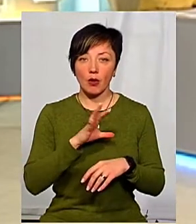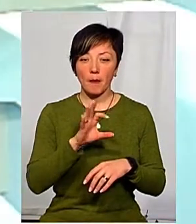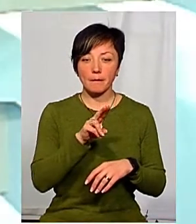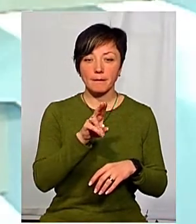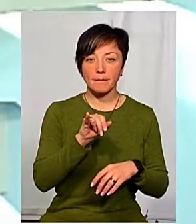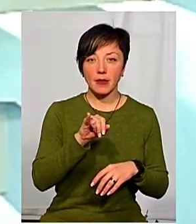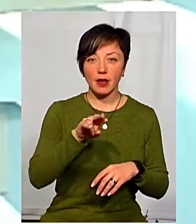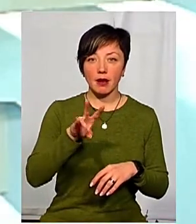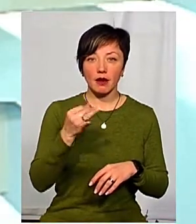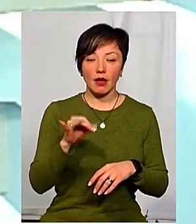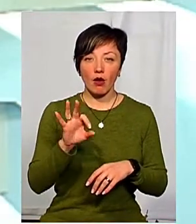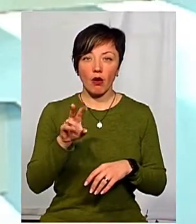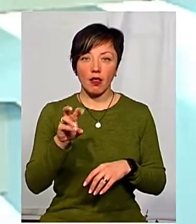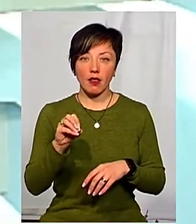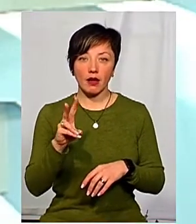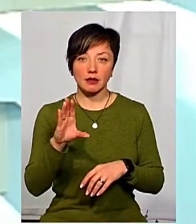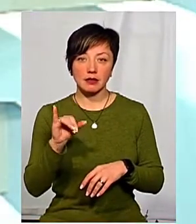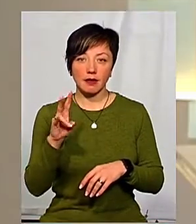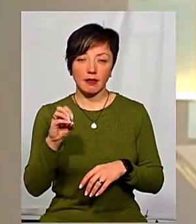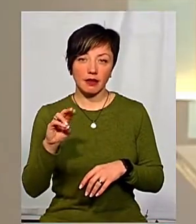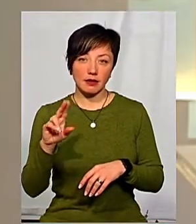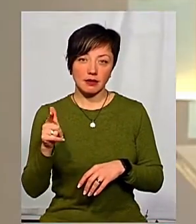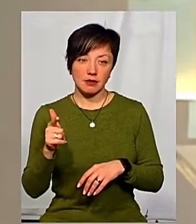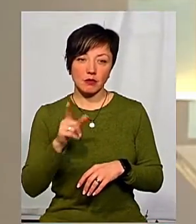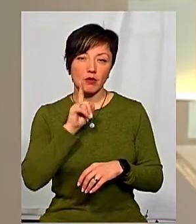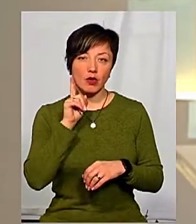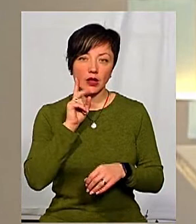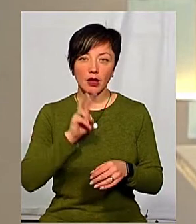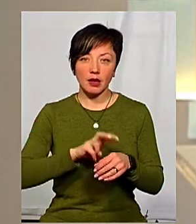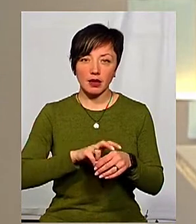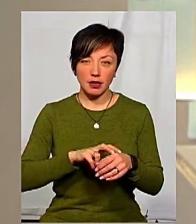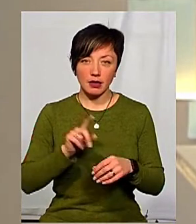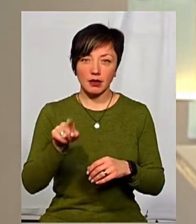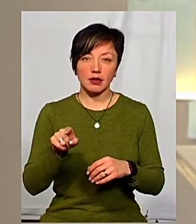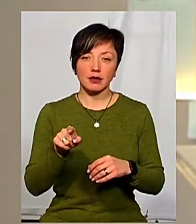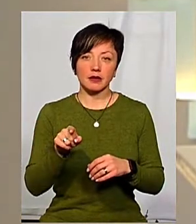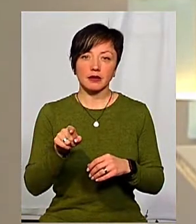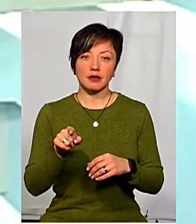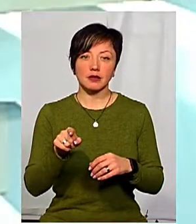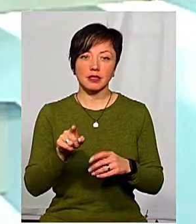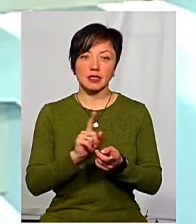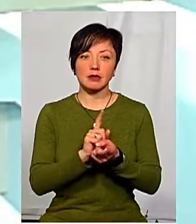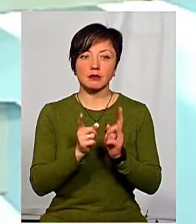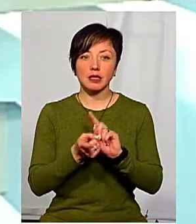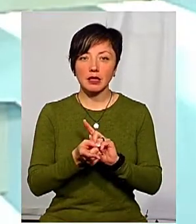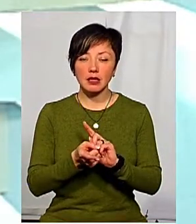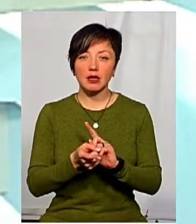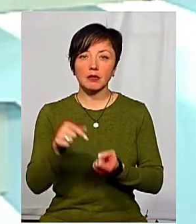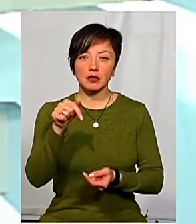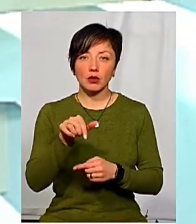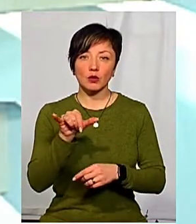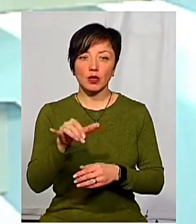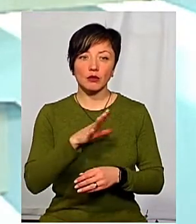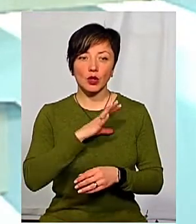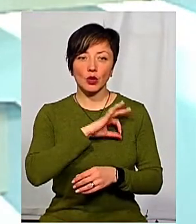Олексинцю Городоцького району. Ну, там молода лікар, вона змінила призначення, в